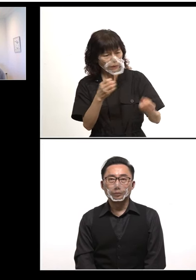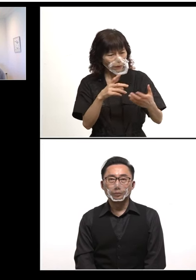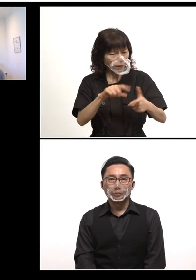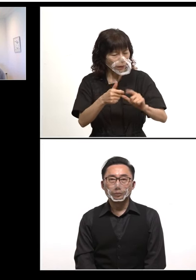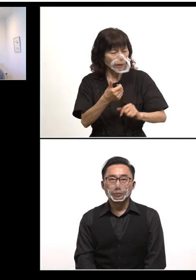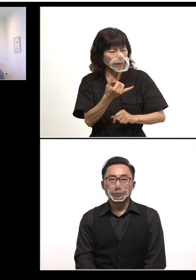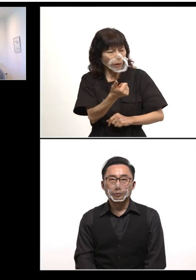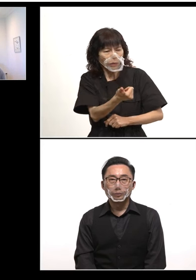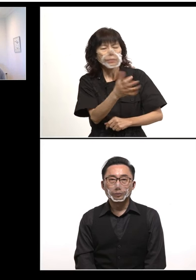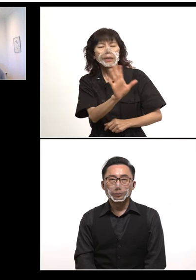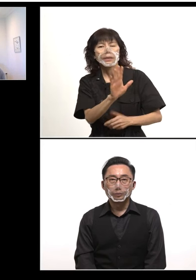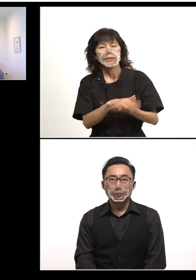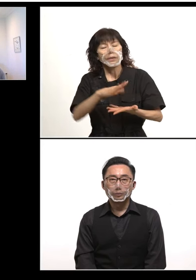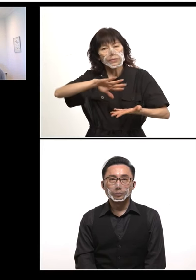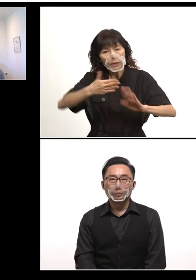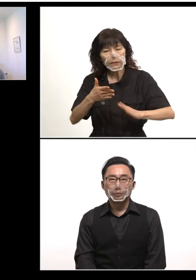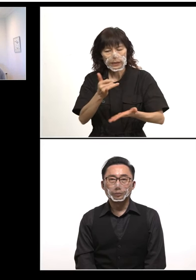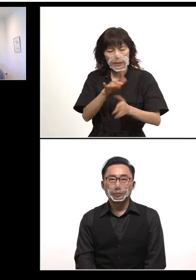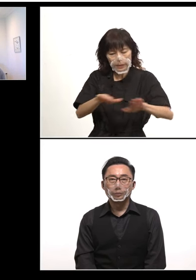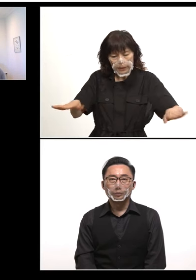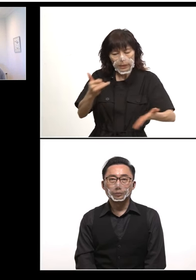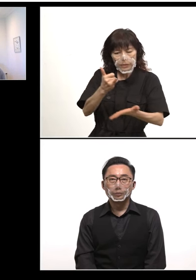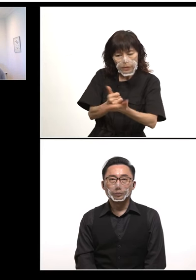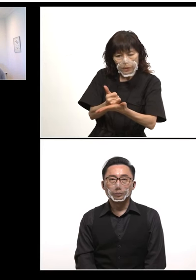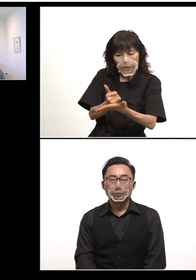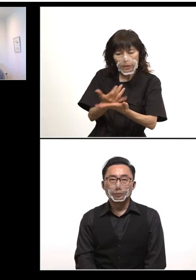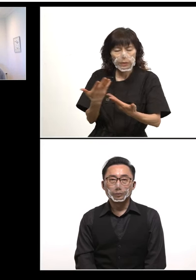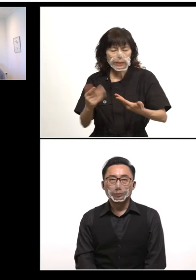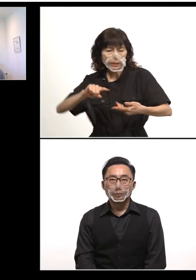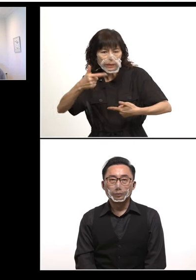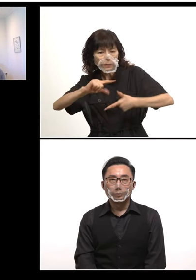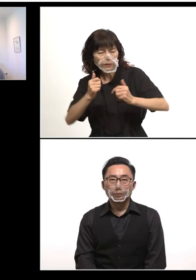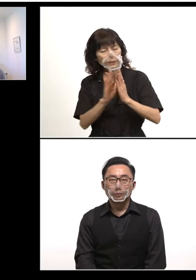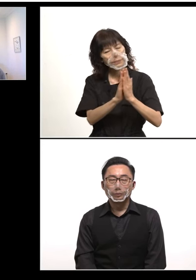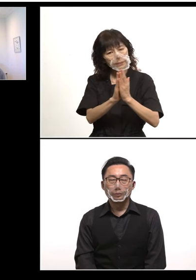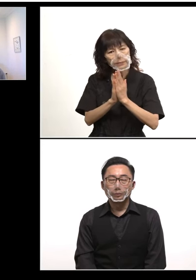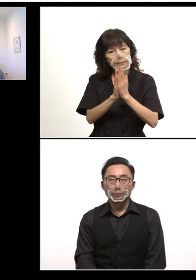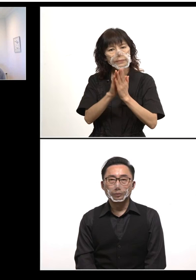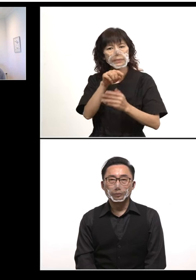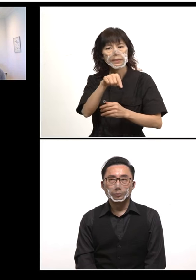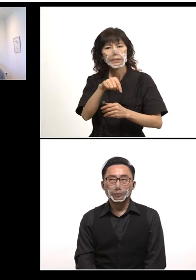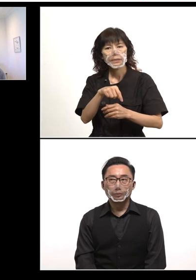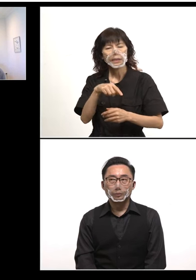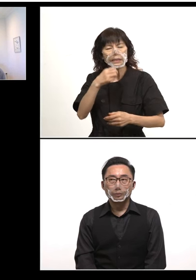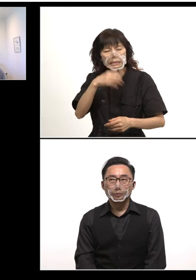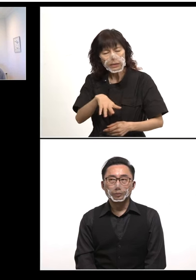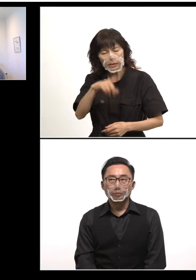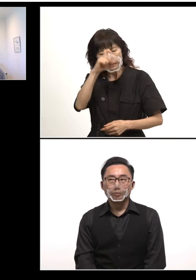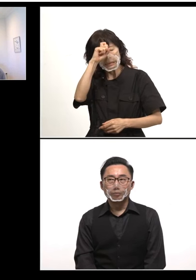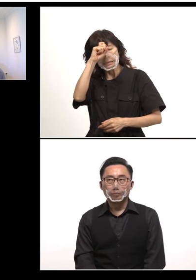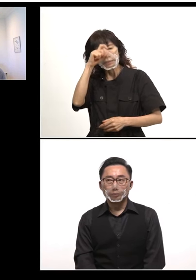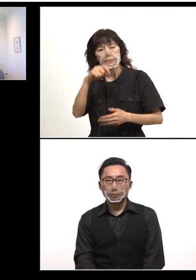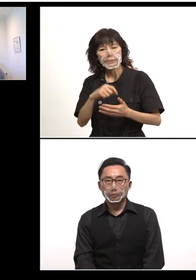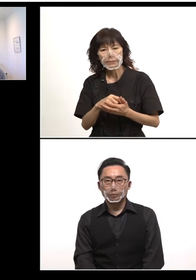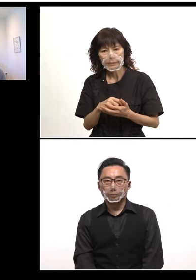方式，所以可能坐低地下又好，我用唔同嘅互動方式，呢一個咁深刻嘅體驗咧，其實唔